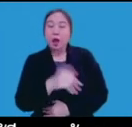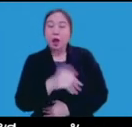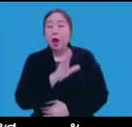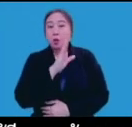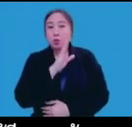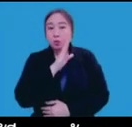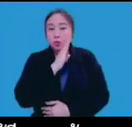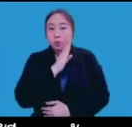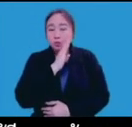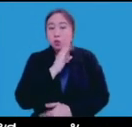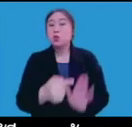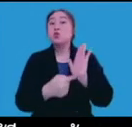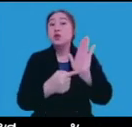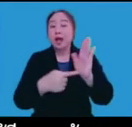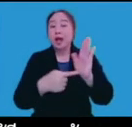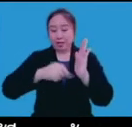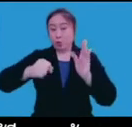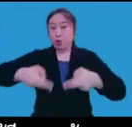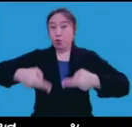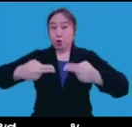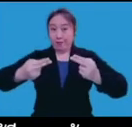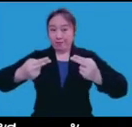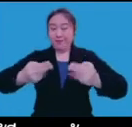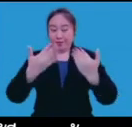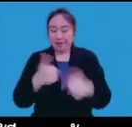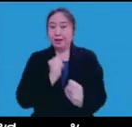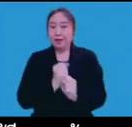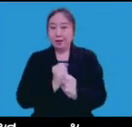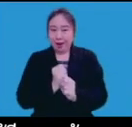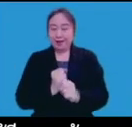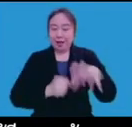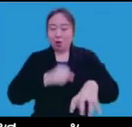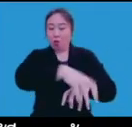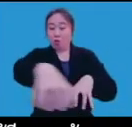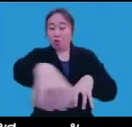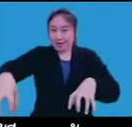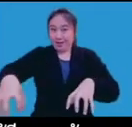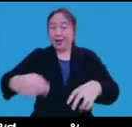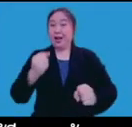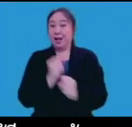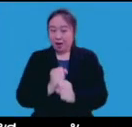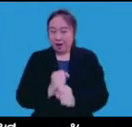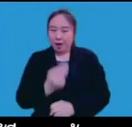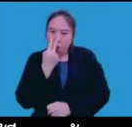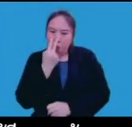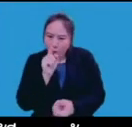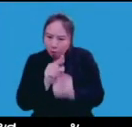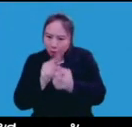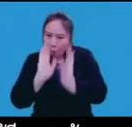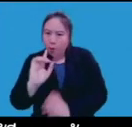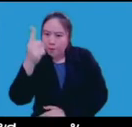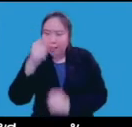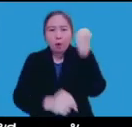ที่เช่นจังหวัดสมุทรสงครามเนี่ยในระหว่างการทำงานในพื้นที่เนี่ยเราพบรายใหม่น